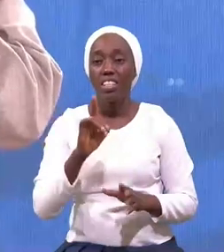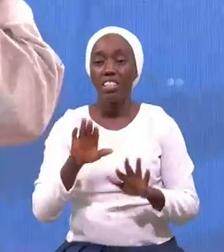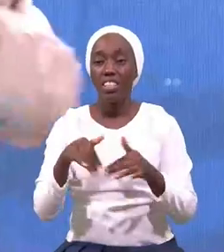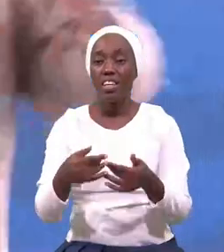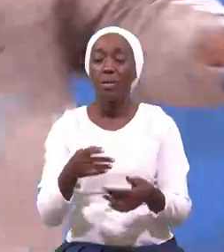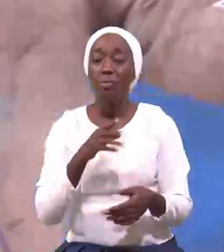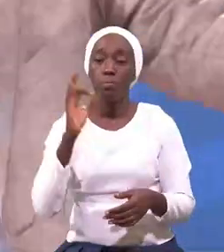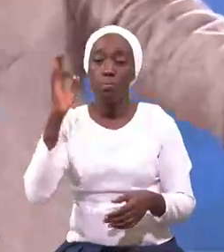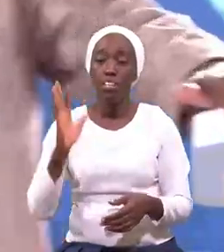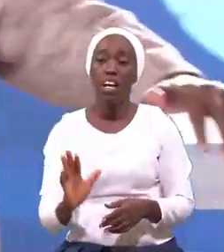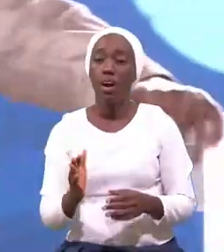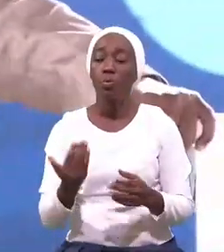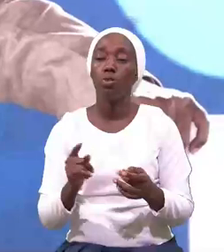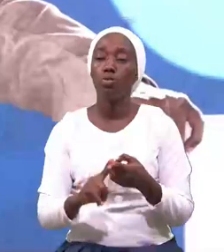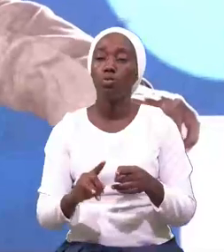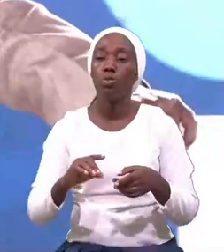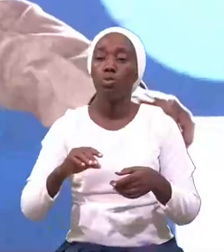Permettez-moi de donner mon témoignage.